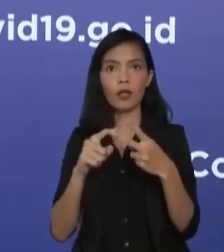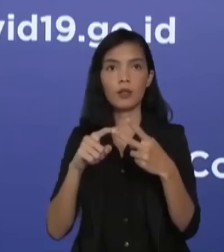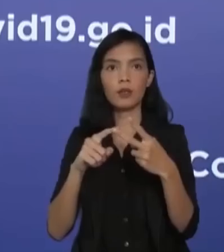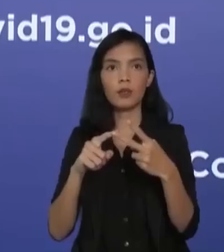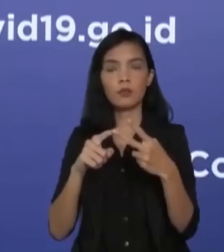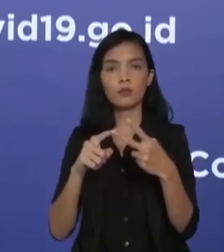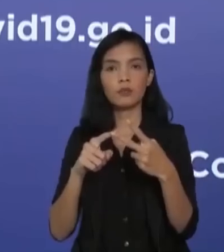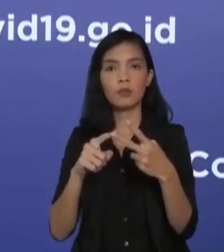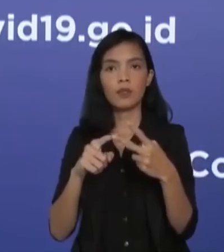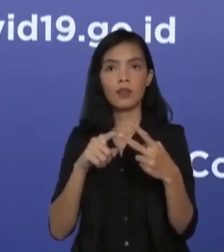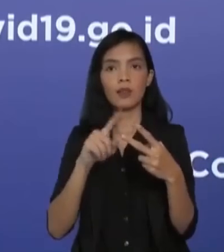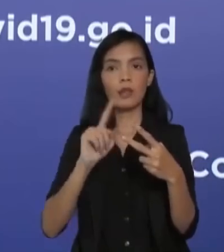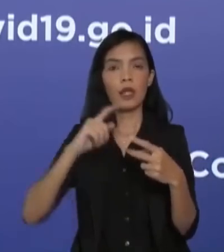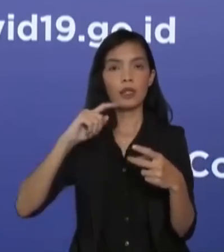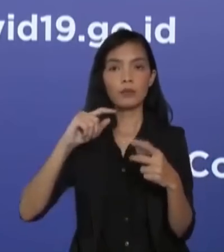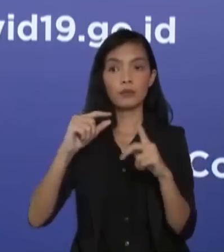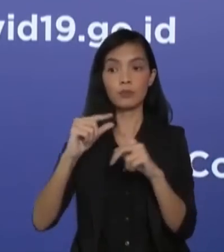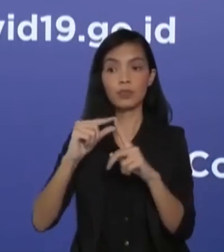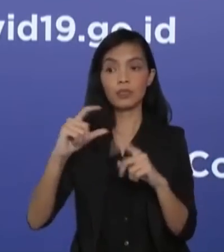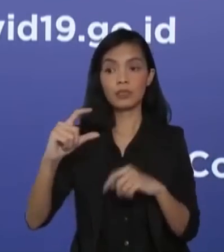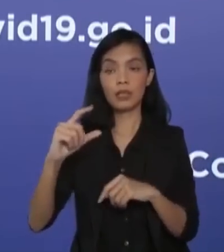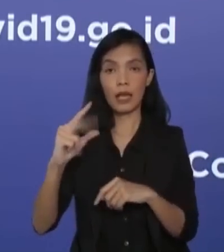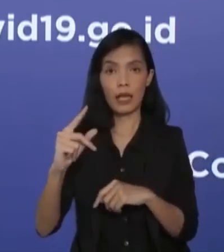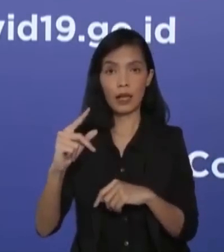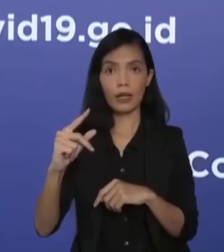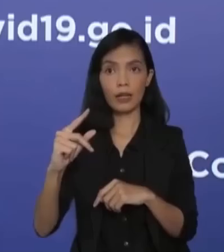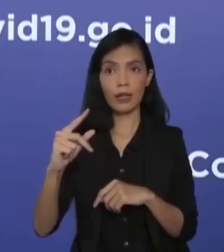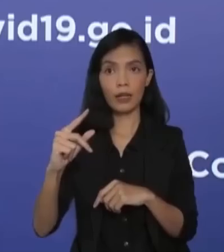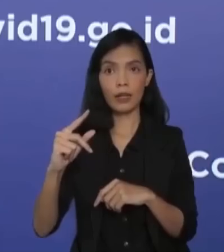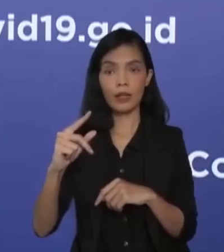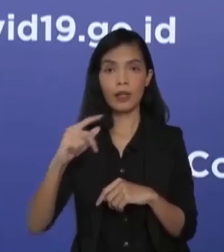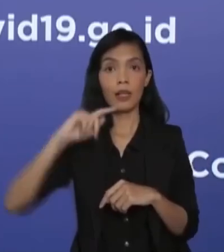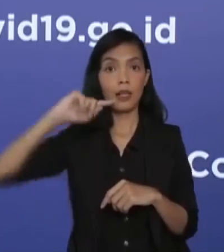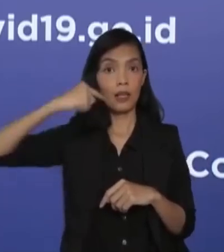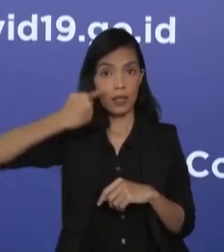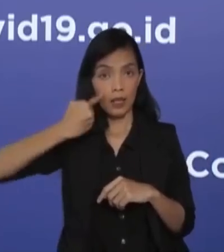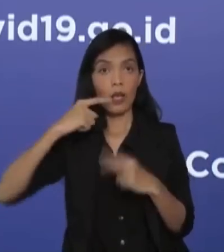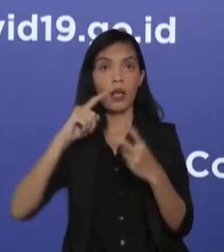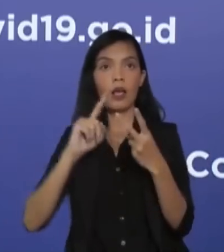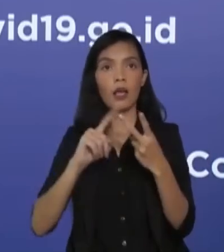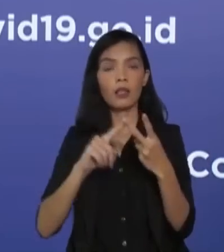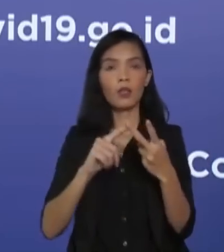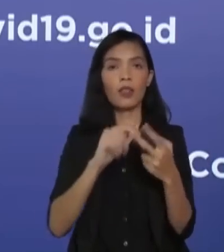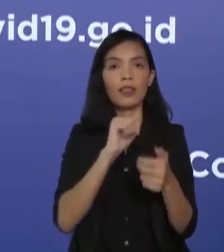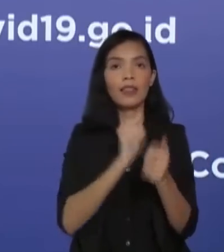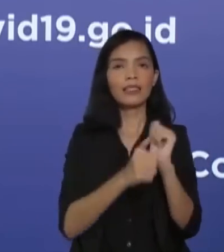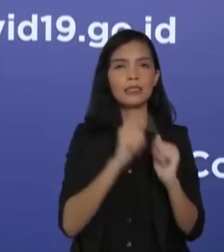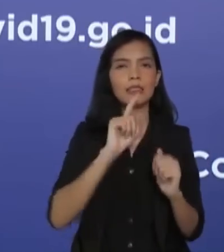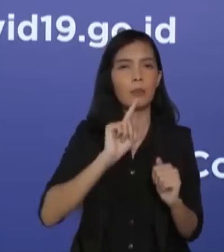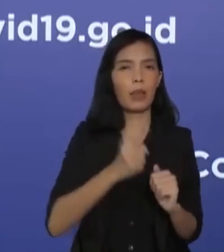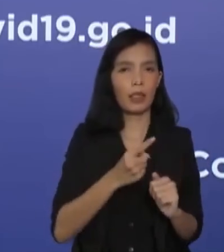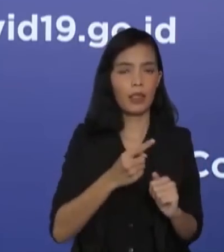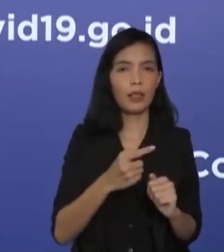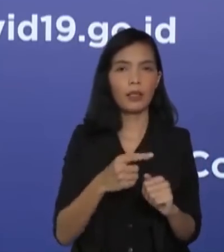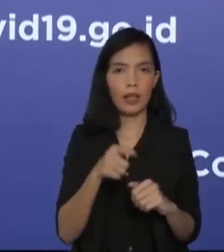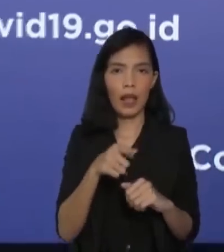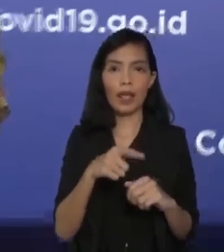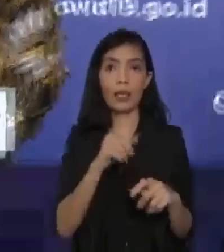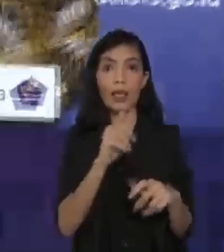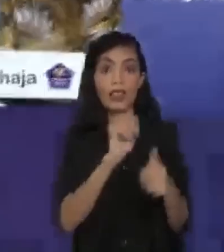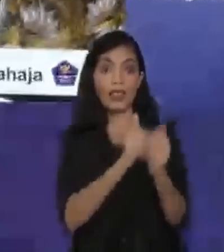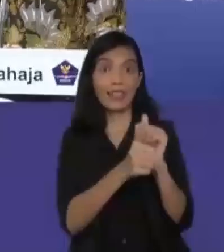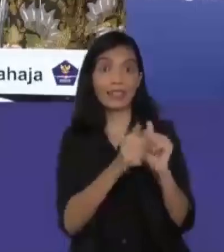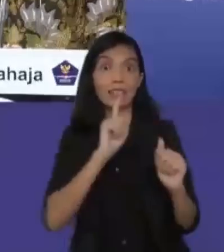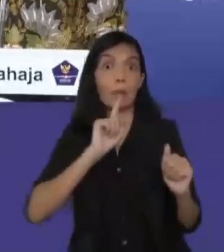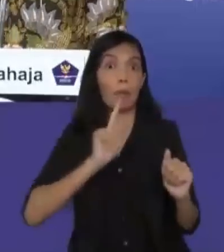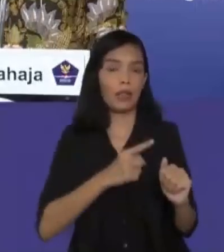yang berbasis PCR maupun yang berbasis rapid test. Kami mulai dulu dengan yang non-PCR